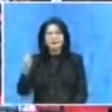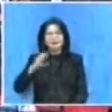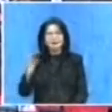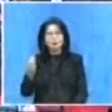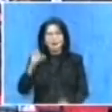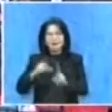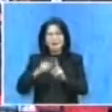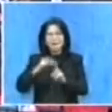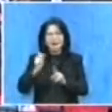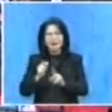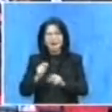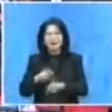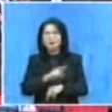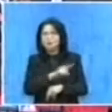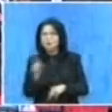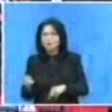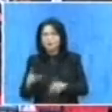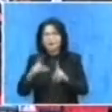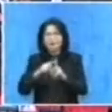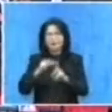RI kepada Ketua DPD RI.